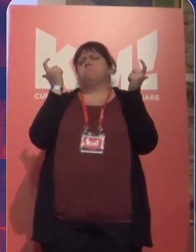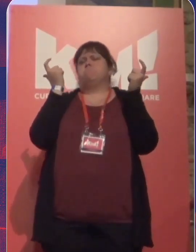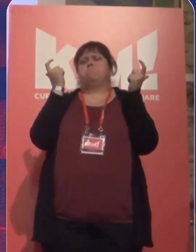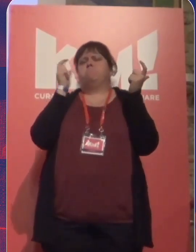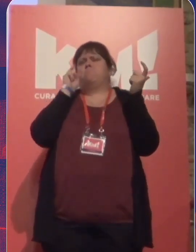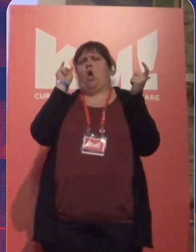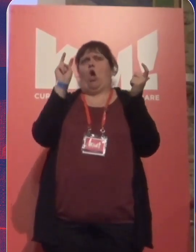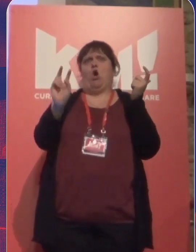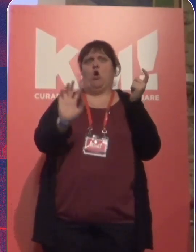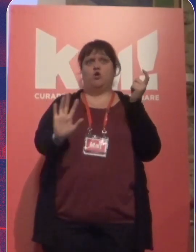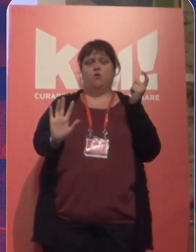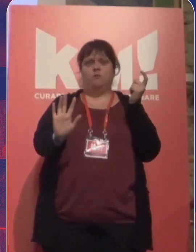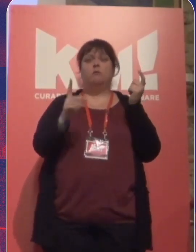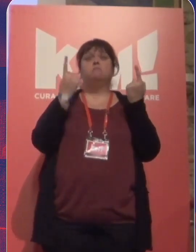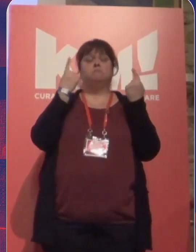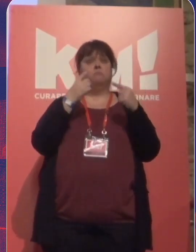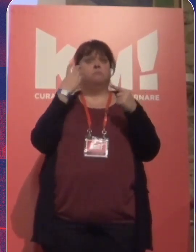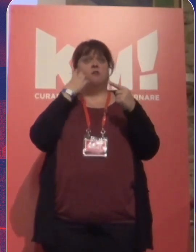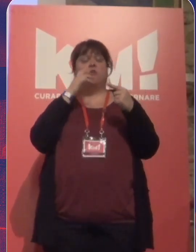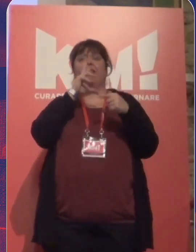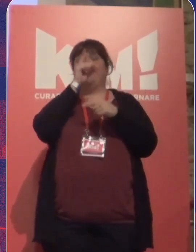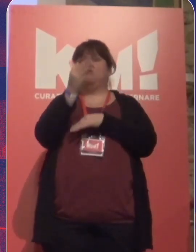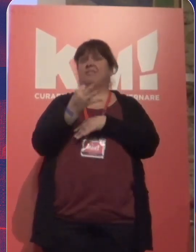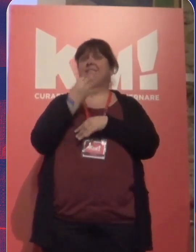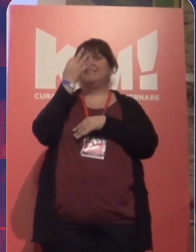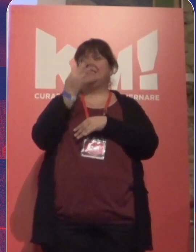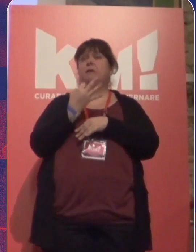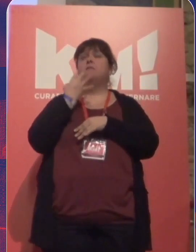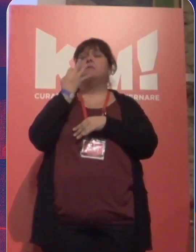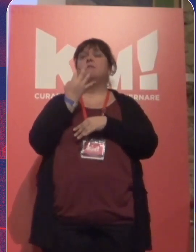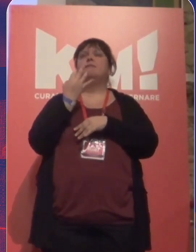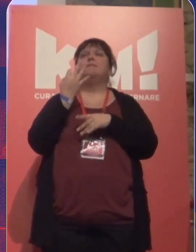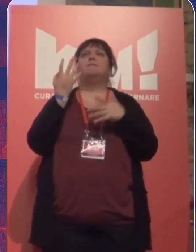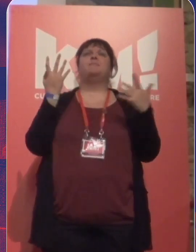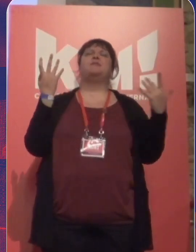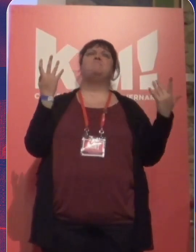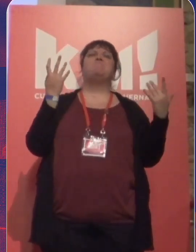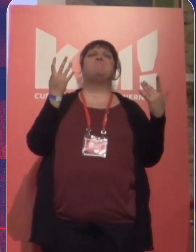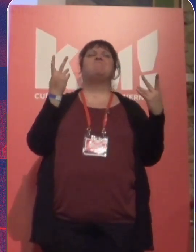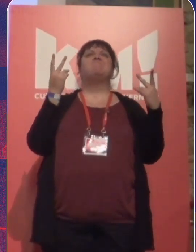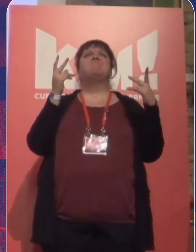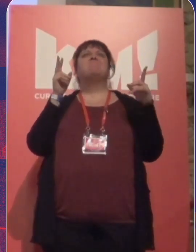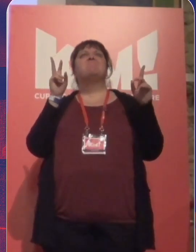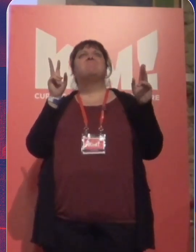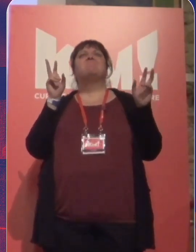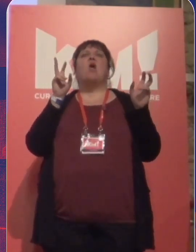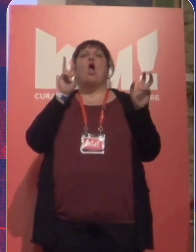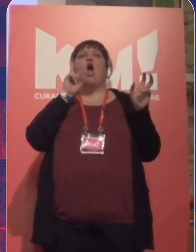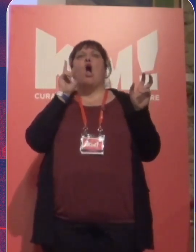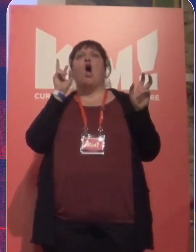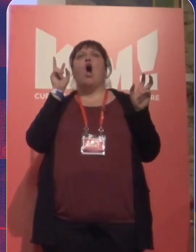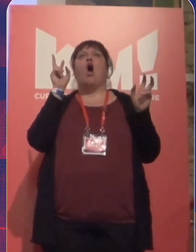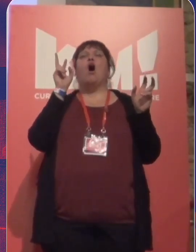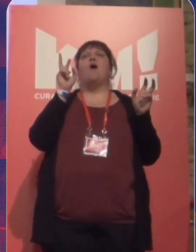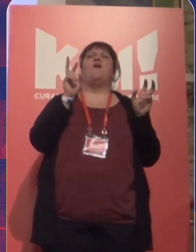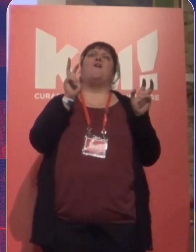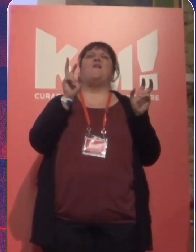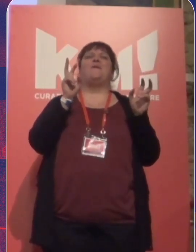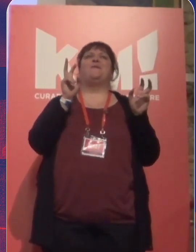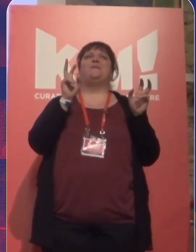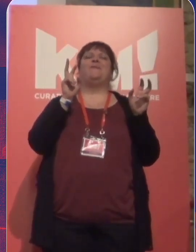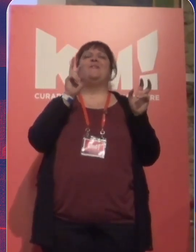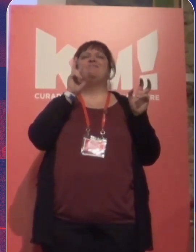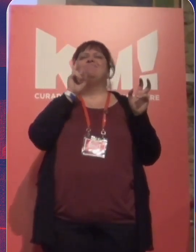ecco per questo dice sempre l'odio è in fondo una forma attraverso quali si prova a preservare